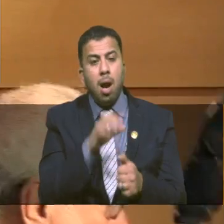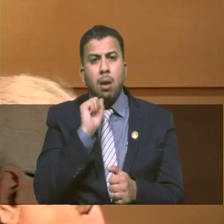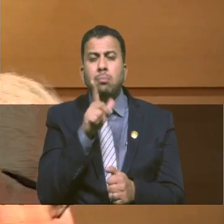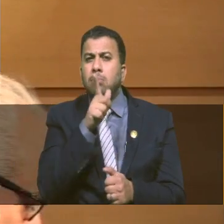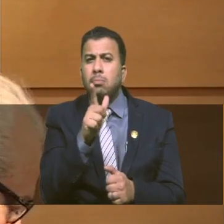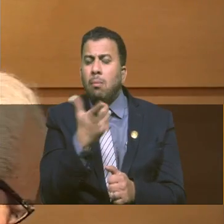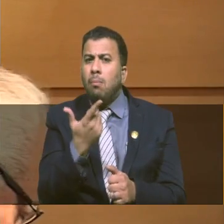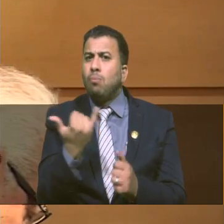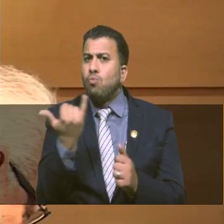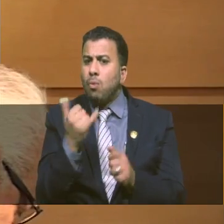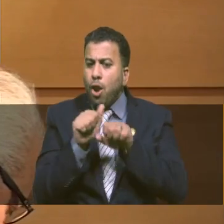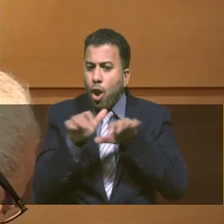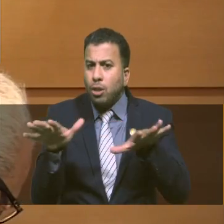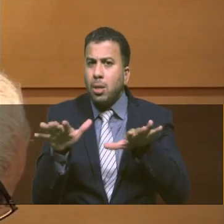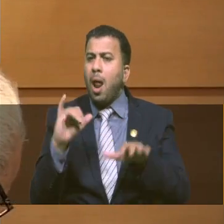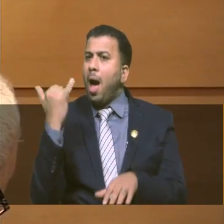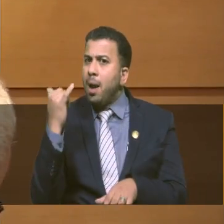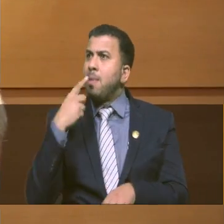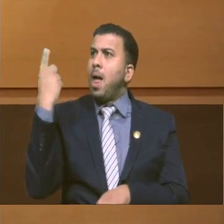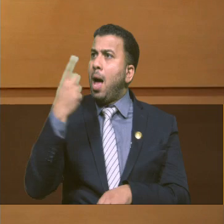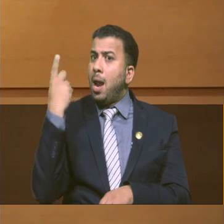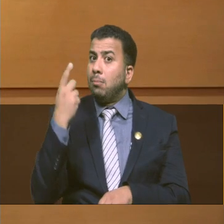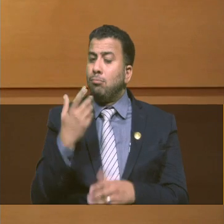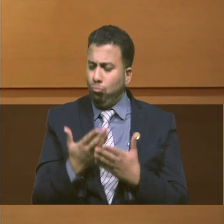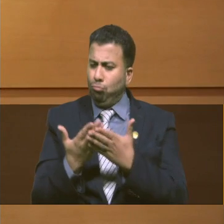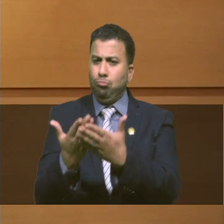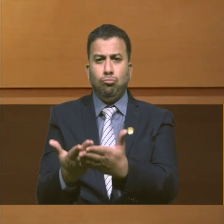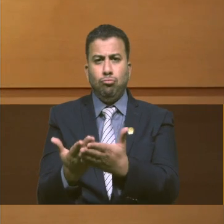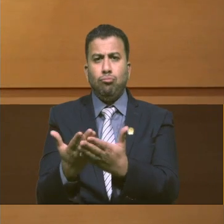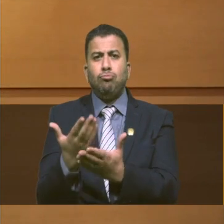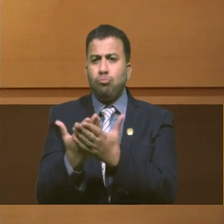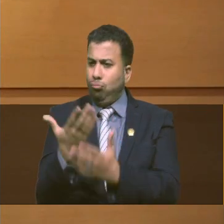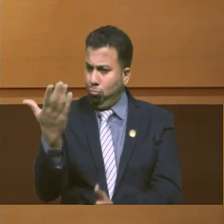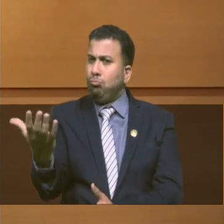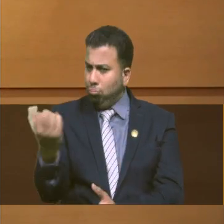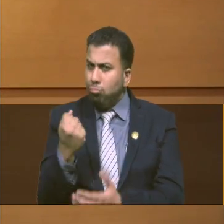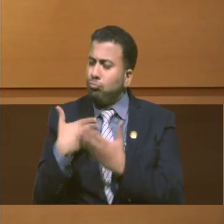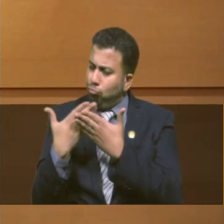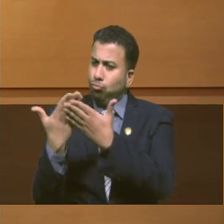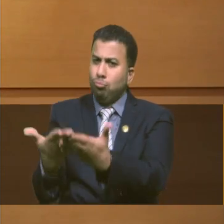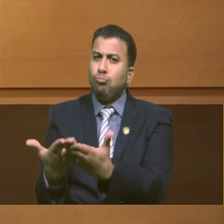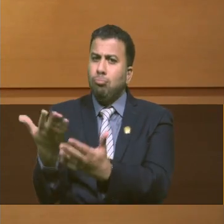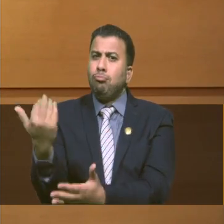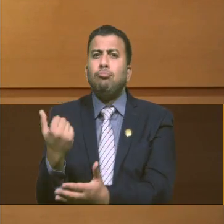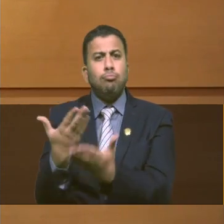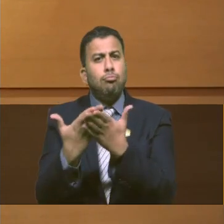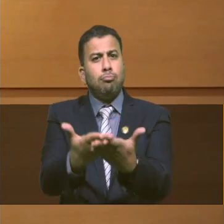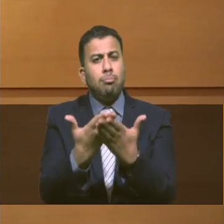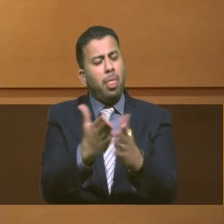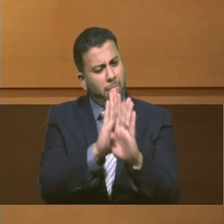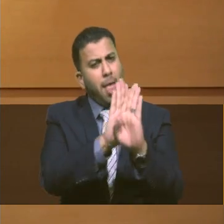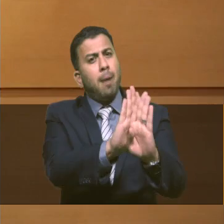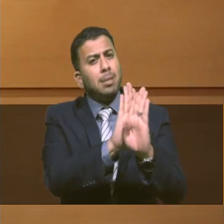النشر العربية والعالمية مادا إليهم يد التعاون، مقدما الدعم